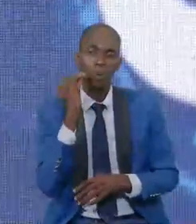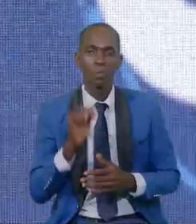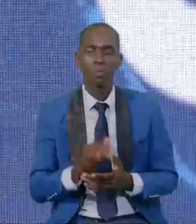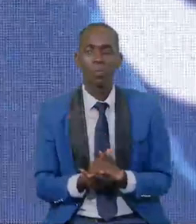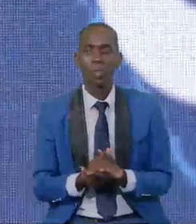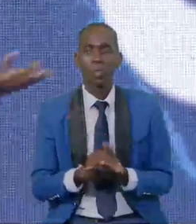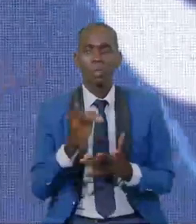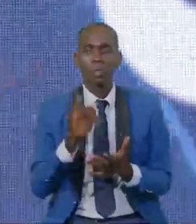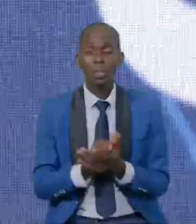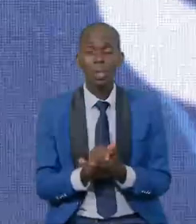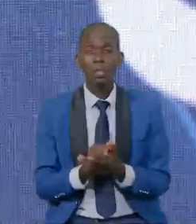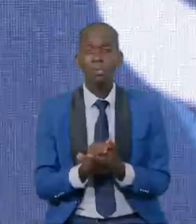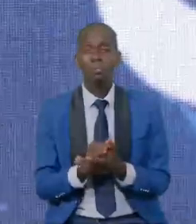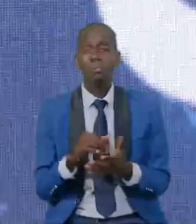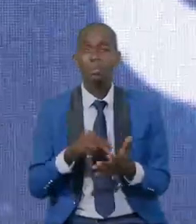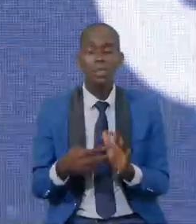le